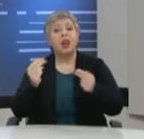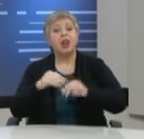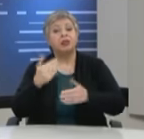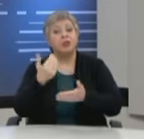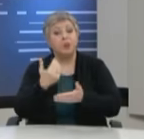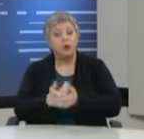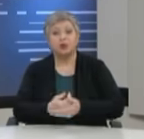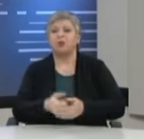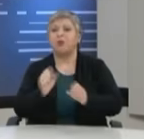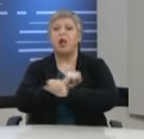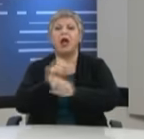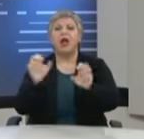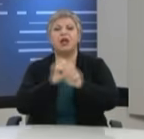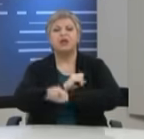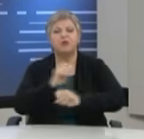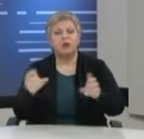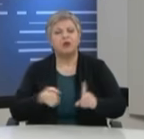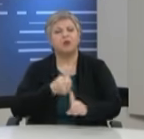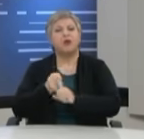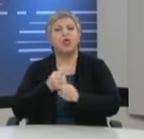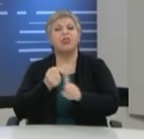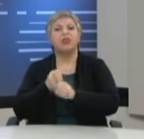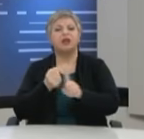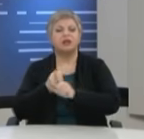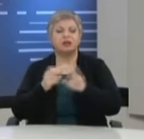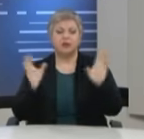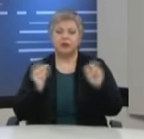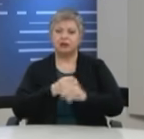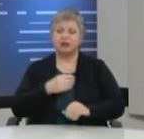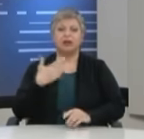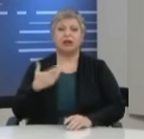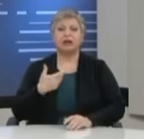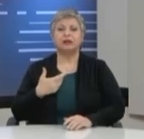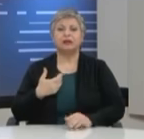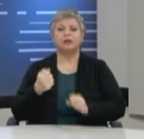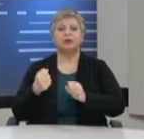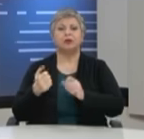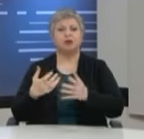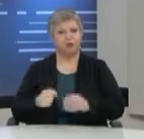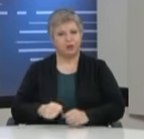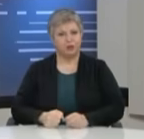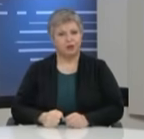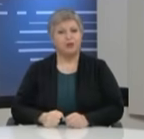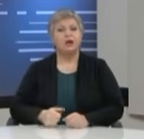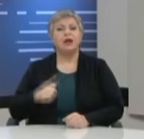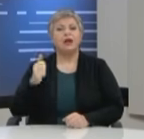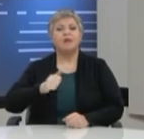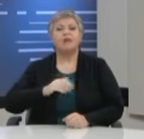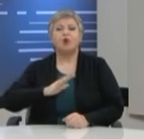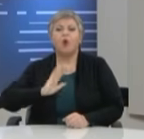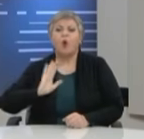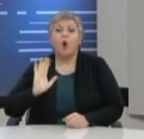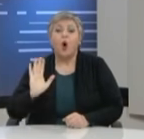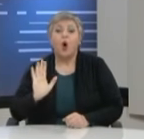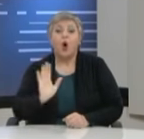μας. Πολεμήσαμε για τις εθνικές μας θέσεις. Αξιοποιήσαμε όλα τα δημοκρατικά, όλα τα κοινωνικά μας